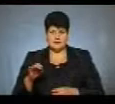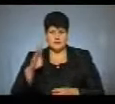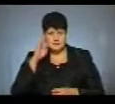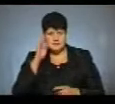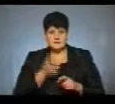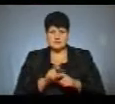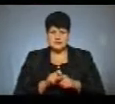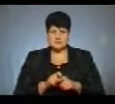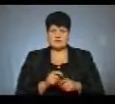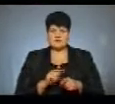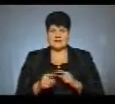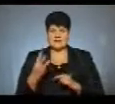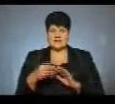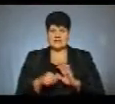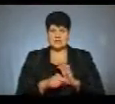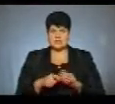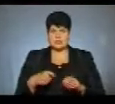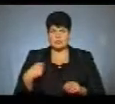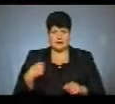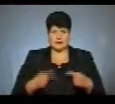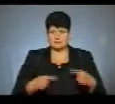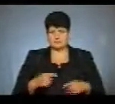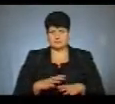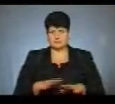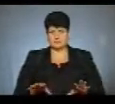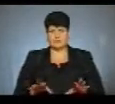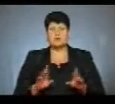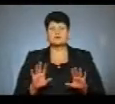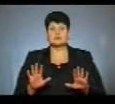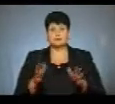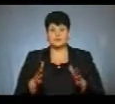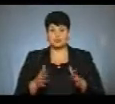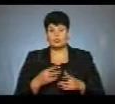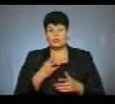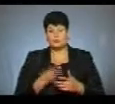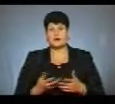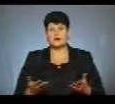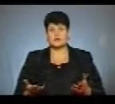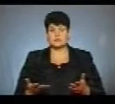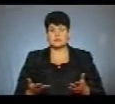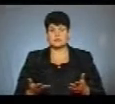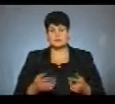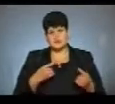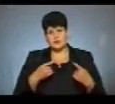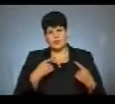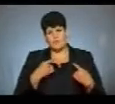на 36 км. Я не оспорюю. А як так сталося? Ну, бачите, заговорювалися